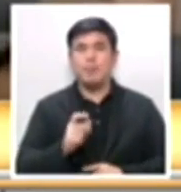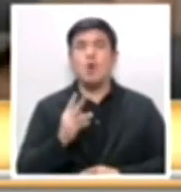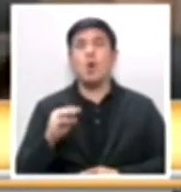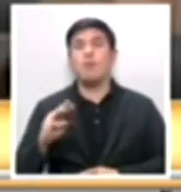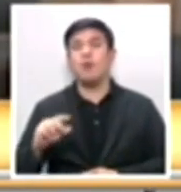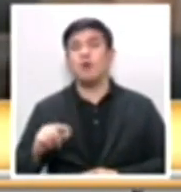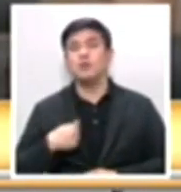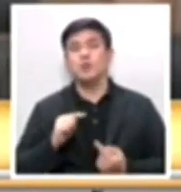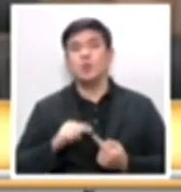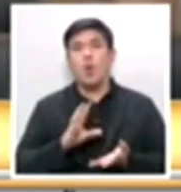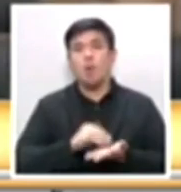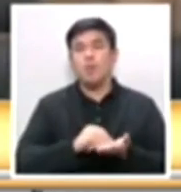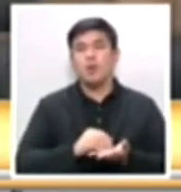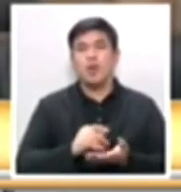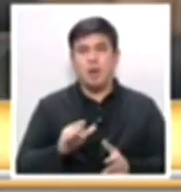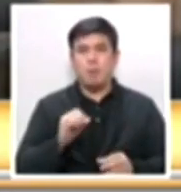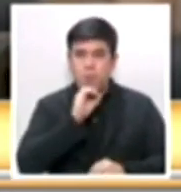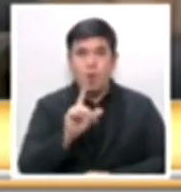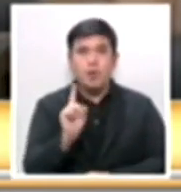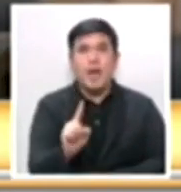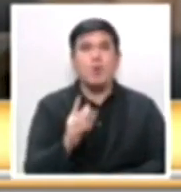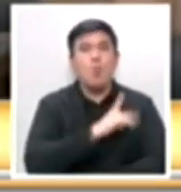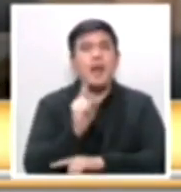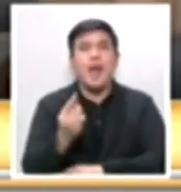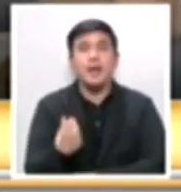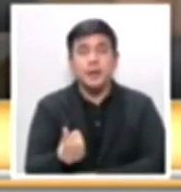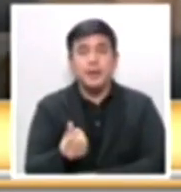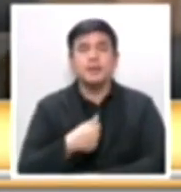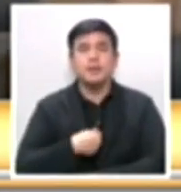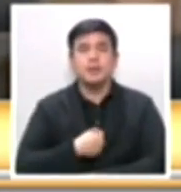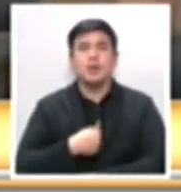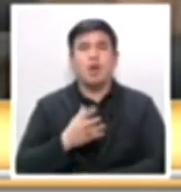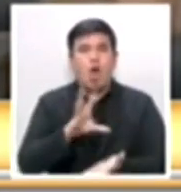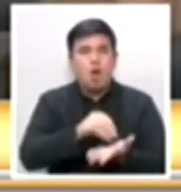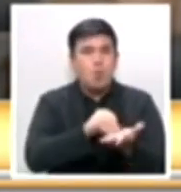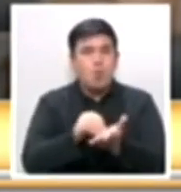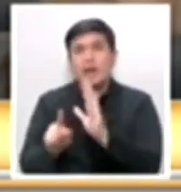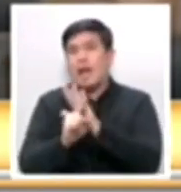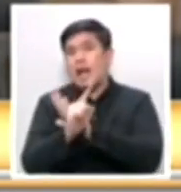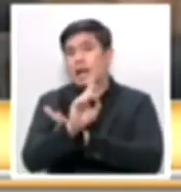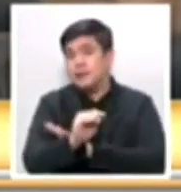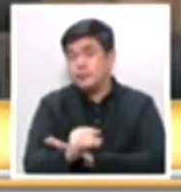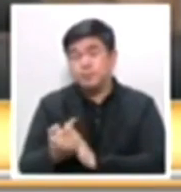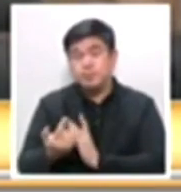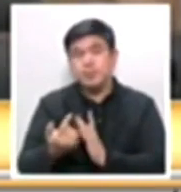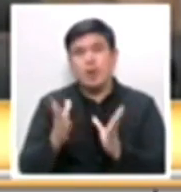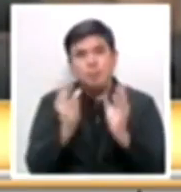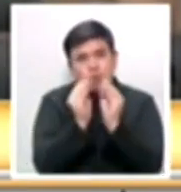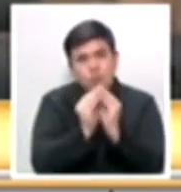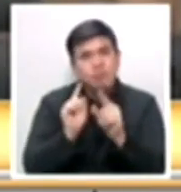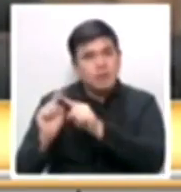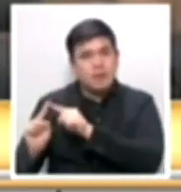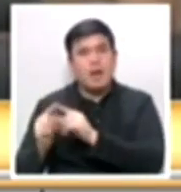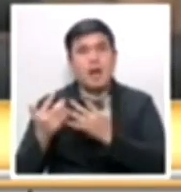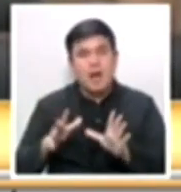ว่าข้อมูลท่านจะเปิดเผยให้กับสาธารณชนเมื่อไหร่ข้อมูลตั้งแต่การรับฟังความคิดเห็นข้อมูลของการประชุมทั้งหล